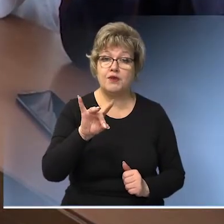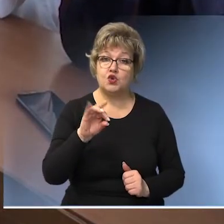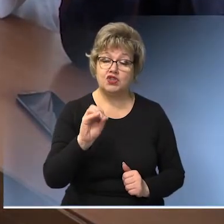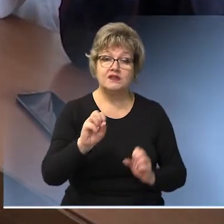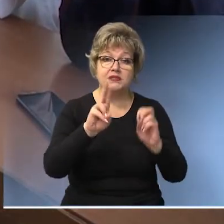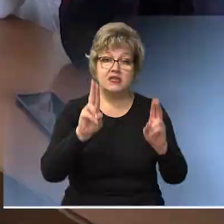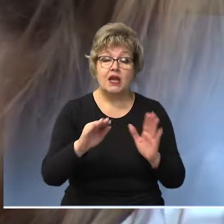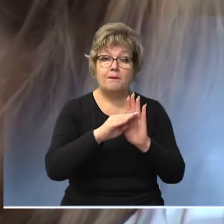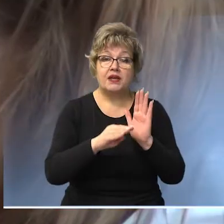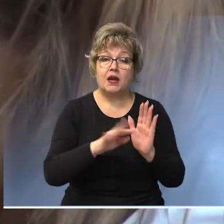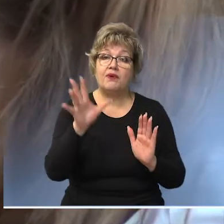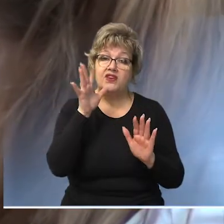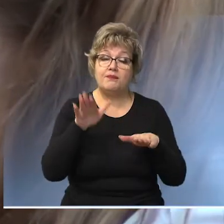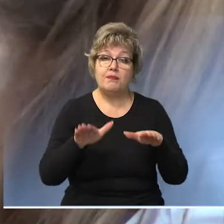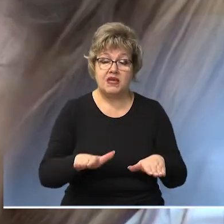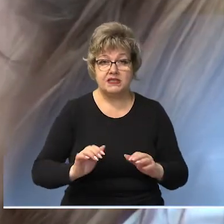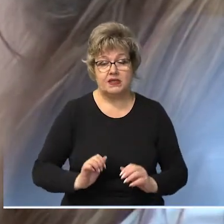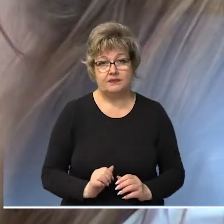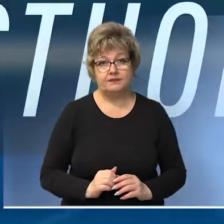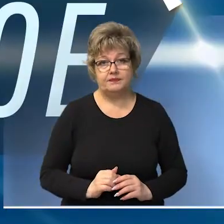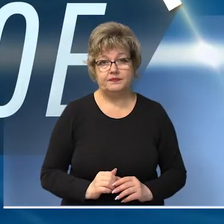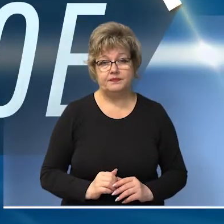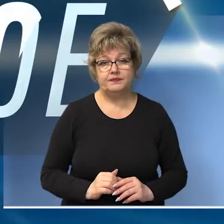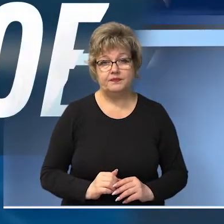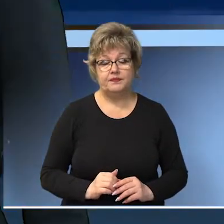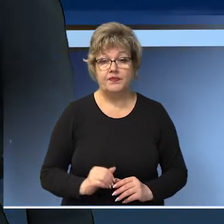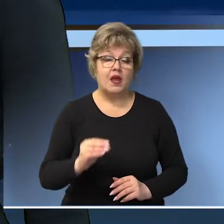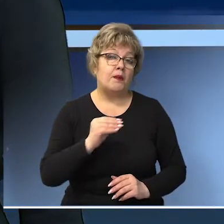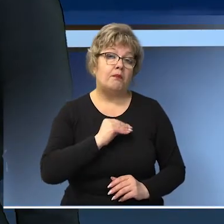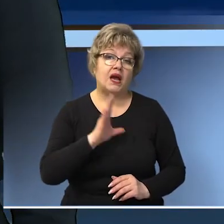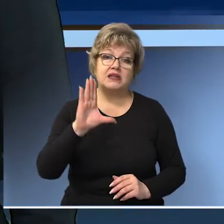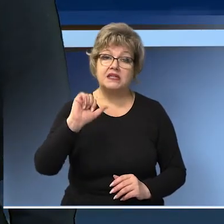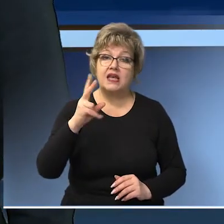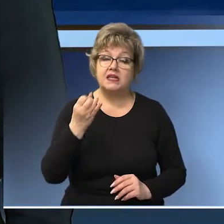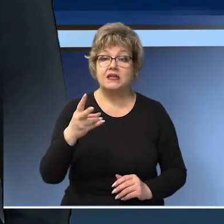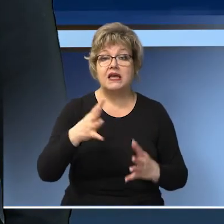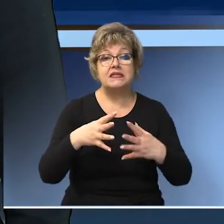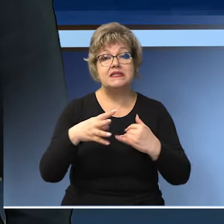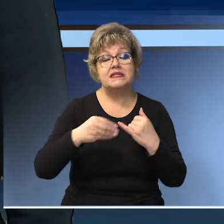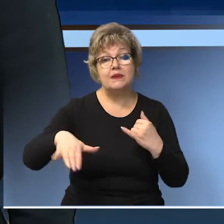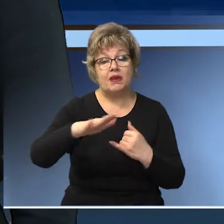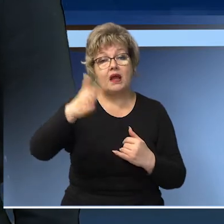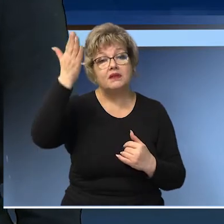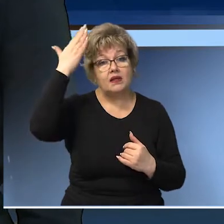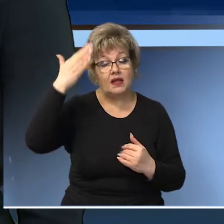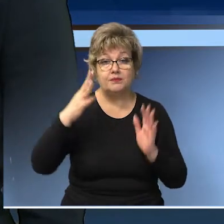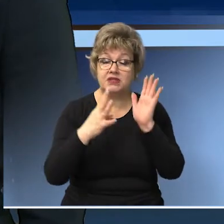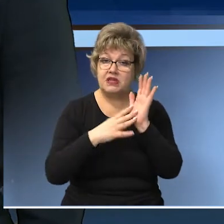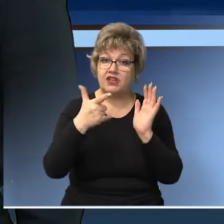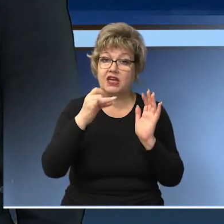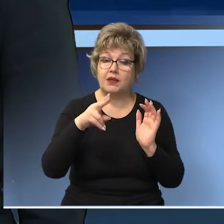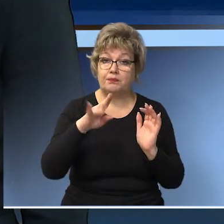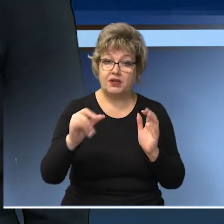Артем Мирошников. Специально для программы «Время местное». Богата сальская земля талантами. 9